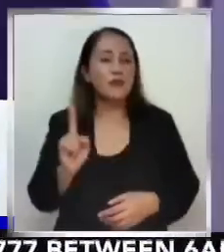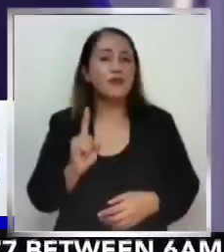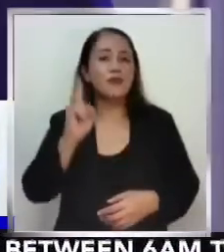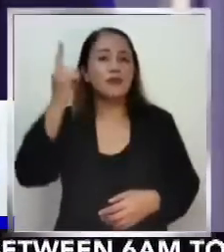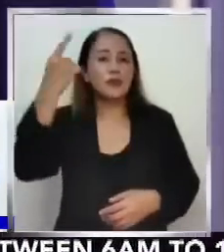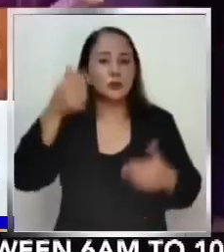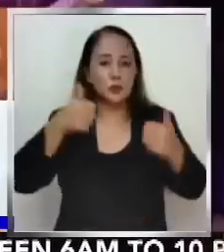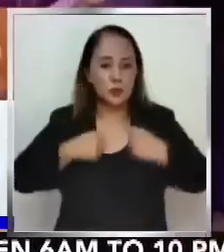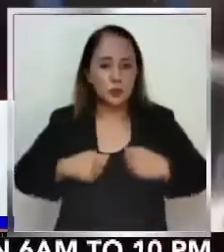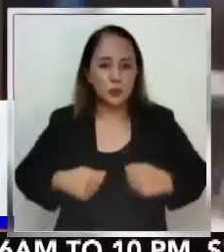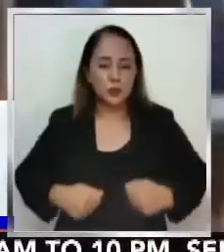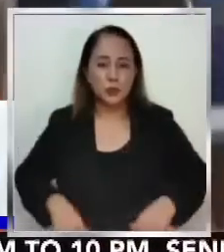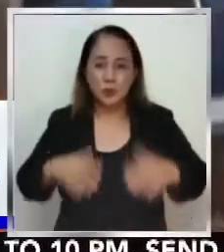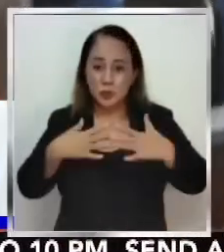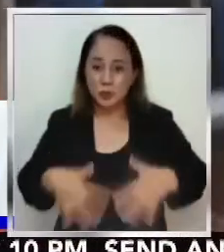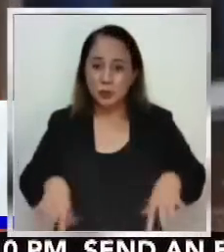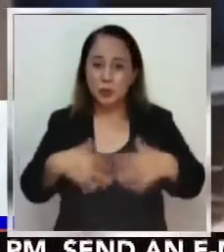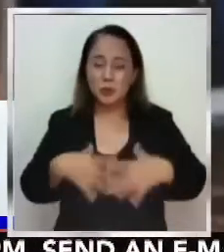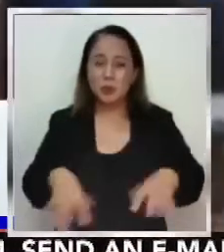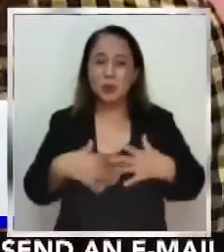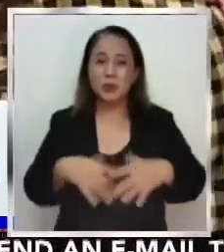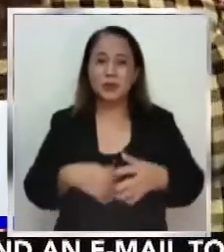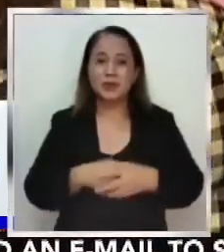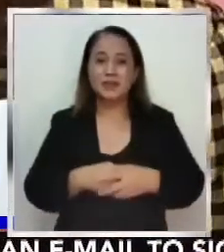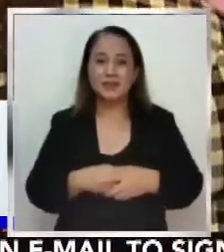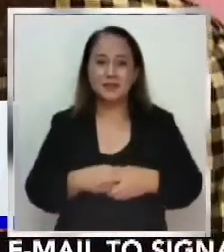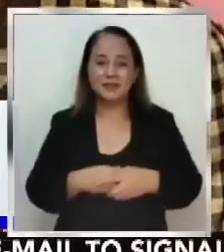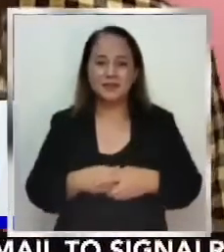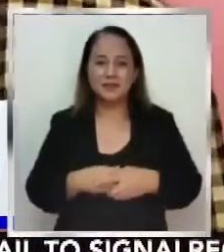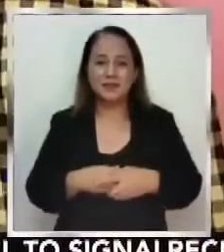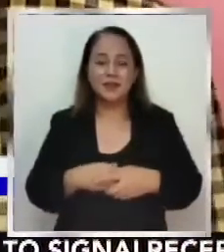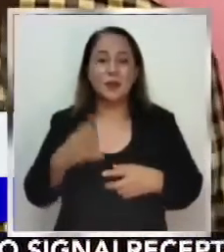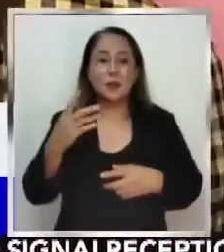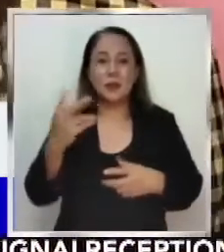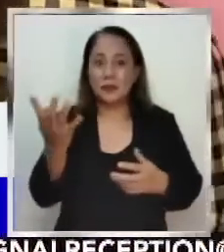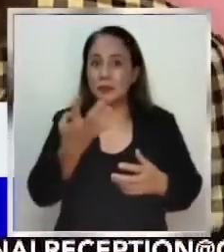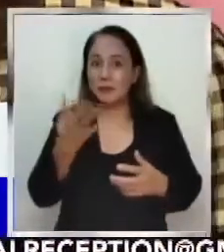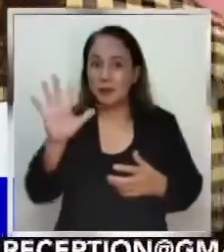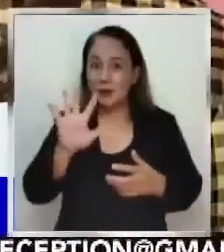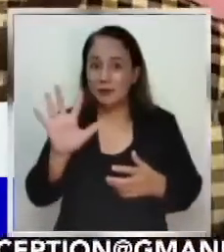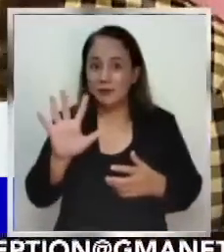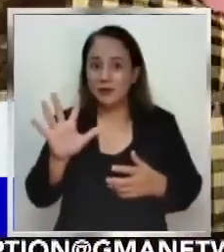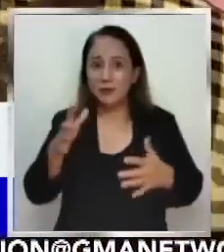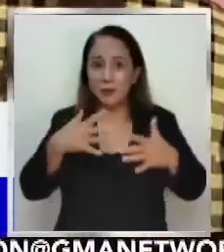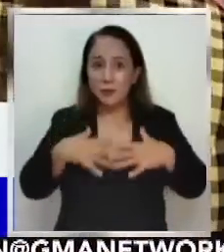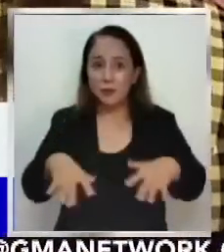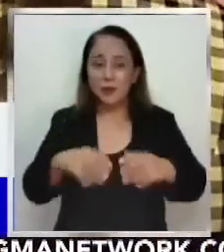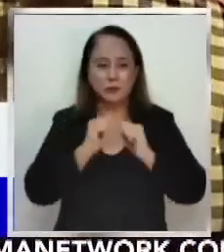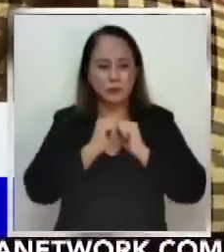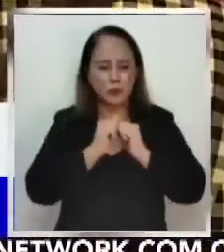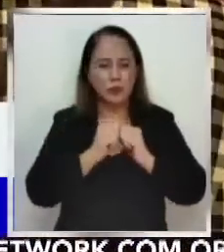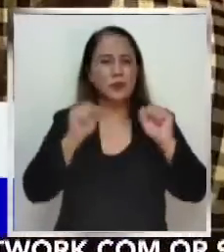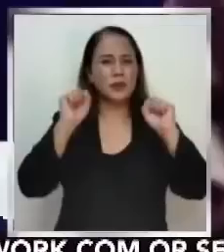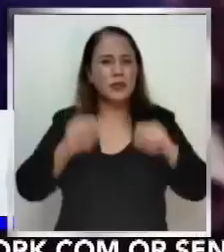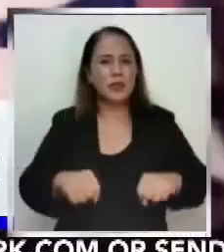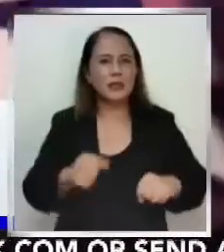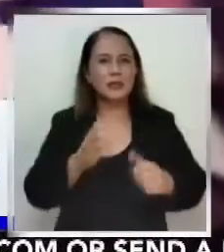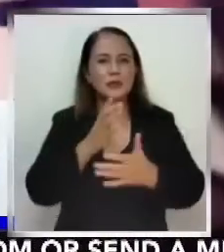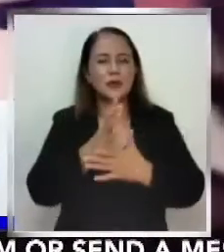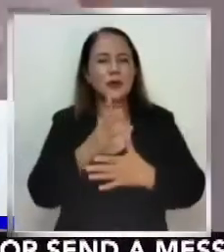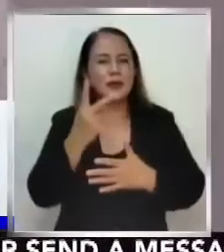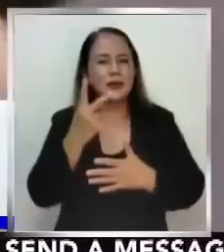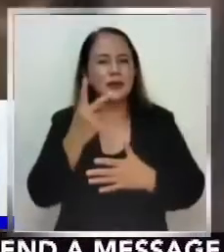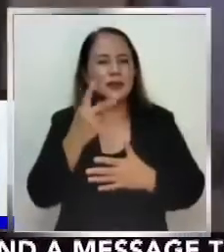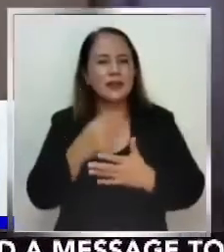ang costume at fight suit bilang Jamie Robinson. Noong kaming lima, nakasuot na together, we were able to go to the launch pods,